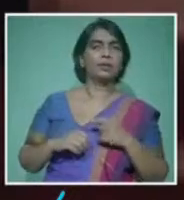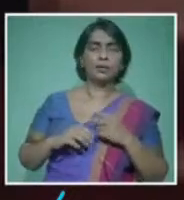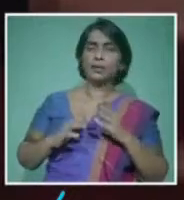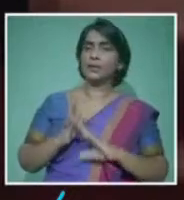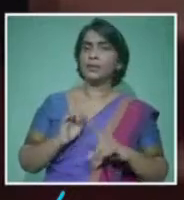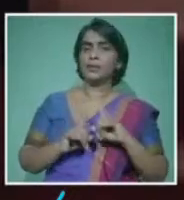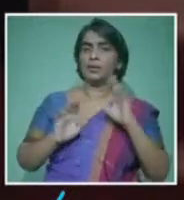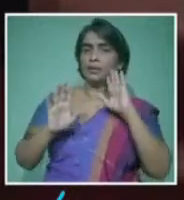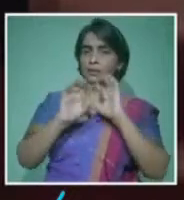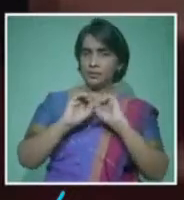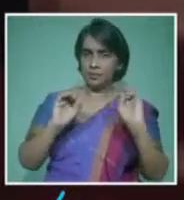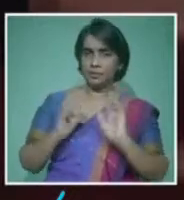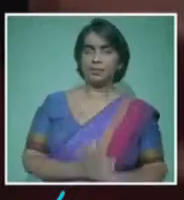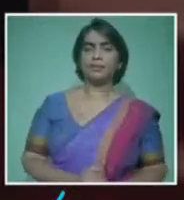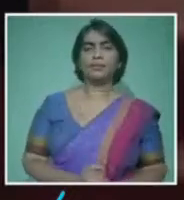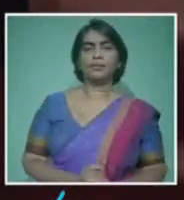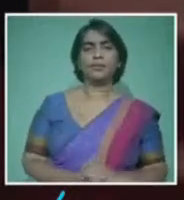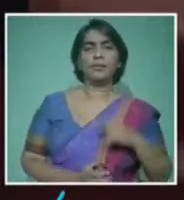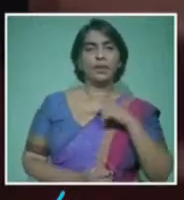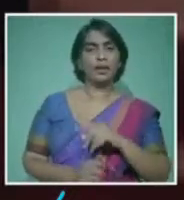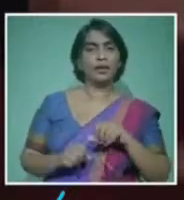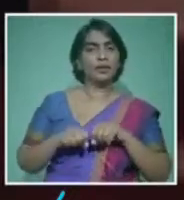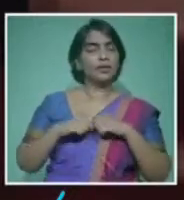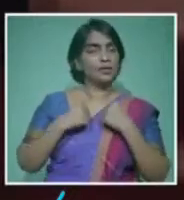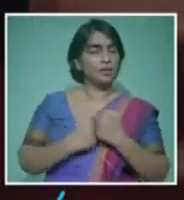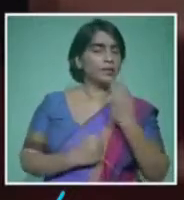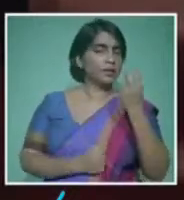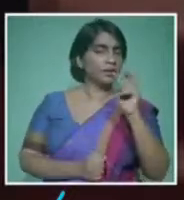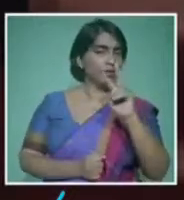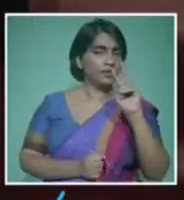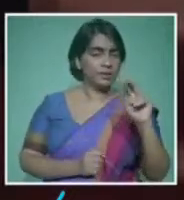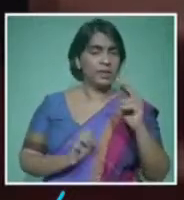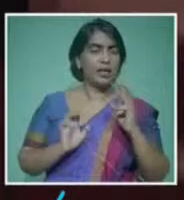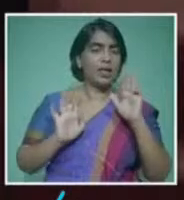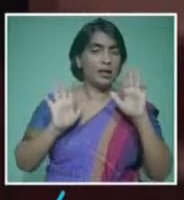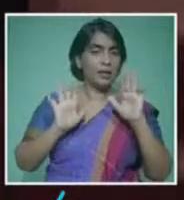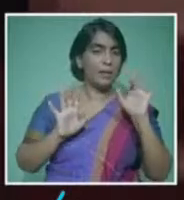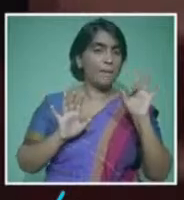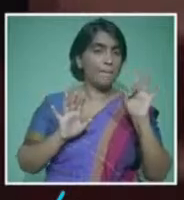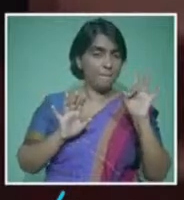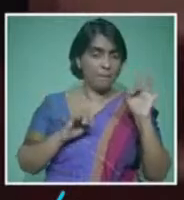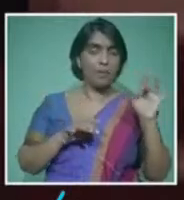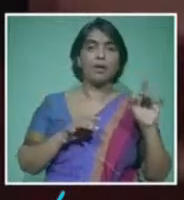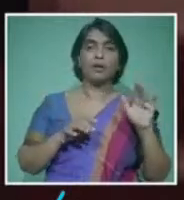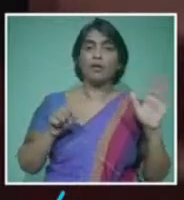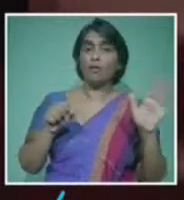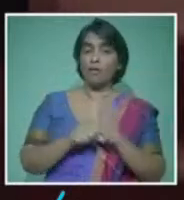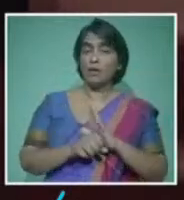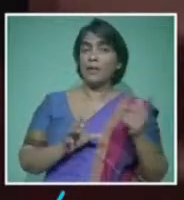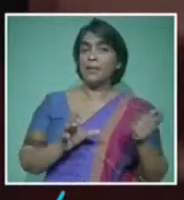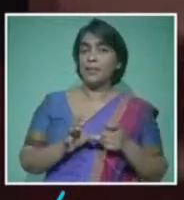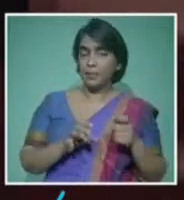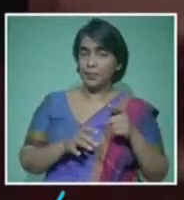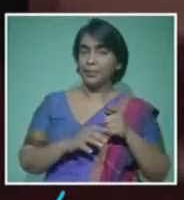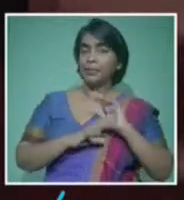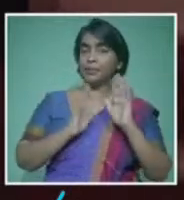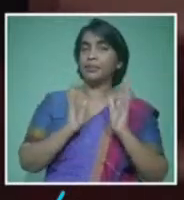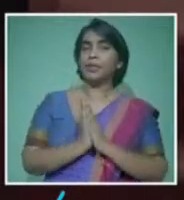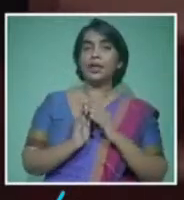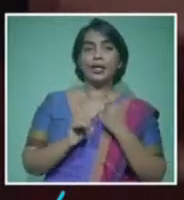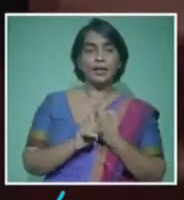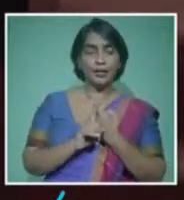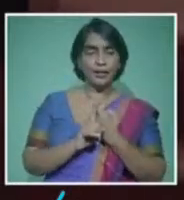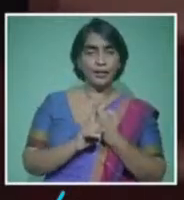अमात्यांश निवेदनयै अदाल समागम 2022/9/15 वन दिन संपूर्ण योदय सहित किरिपिटि